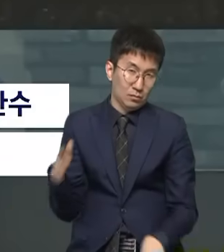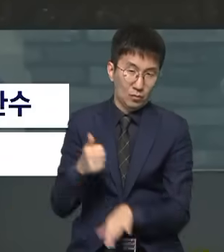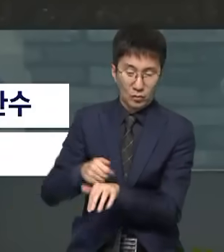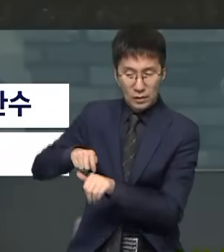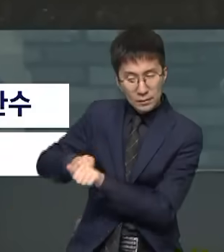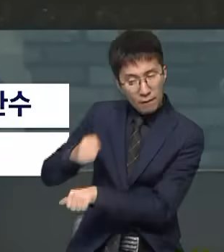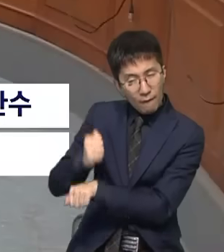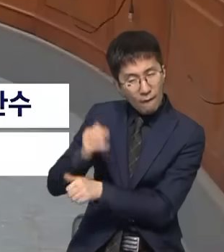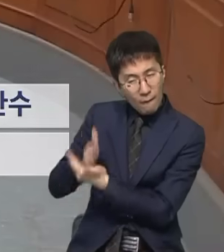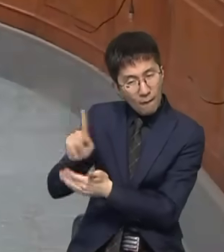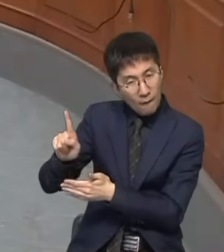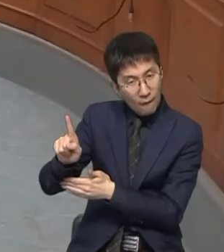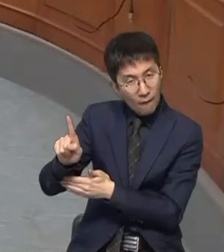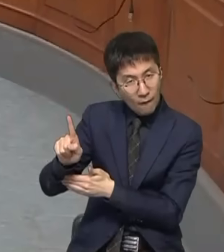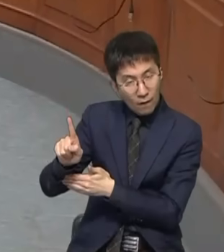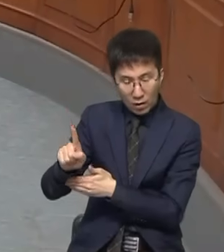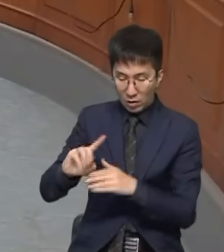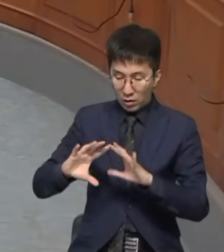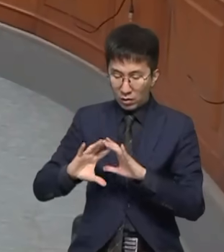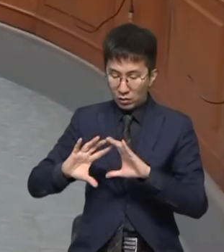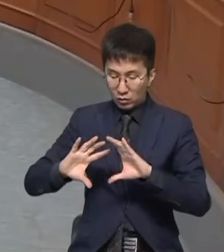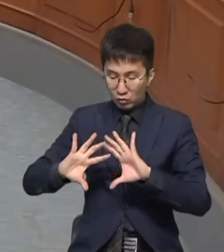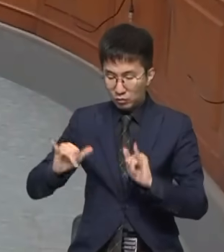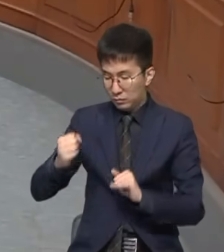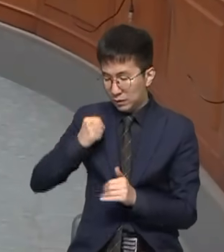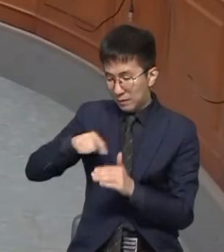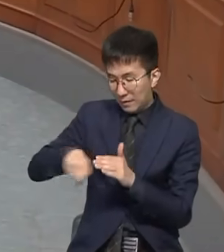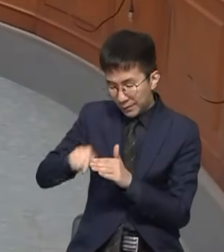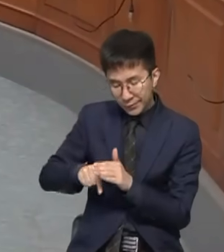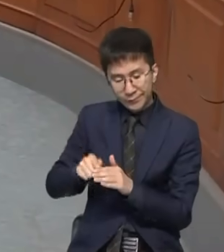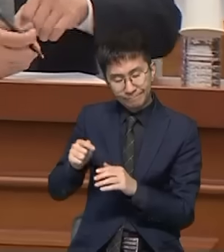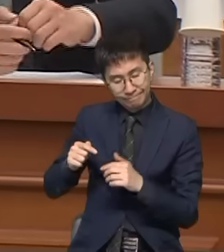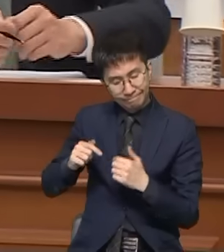여부는 당의 정무적 판단에 좌우될 것이라는